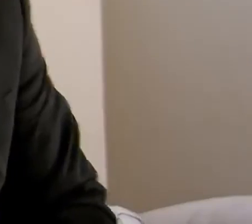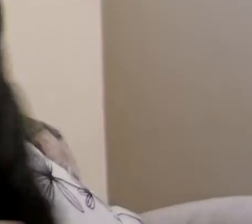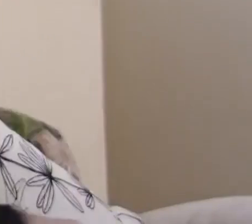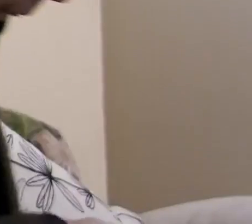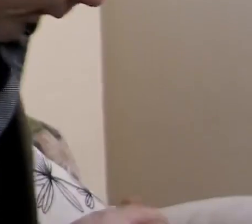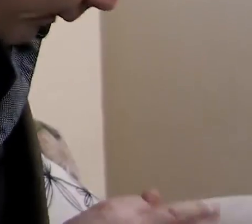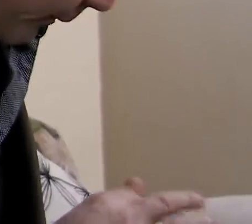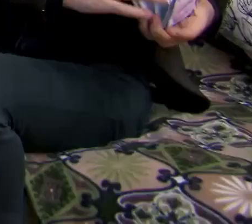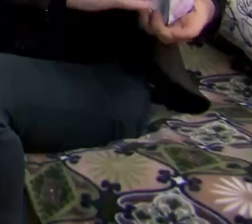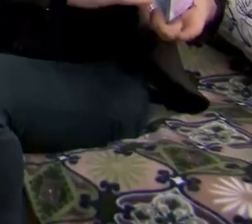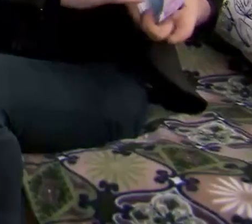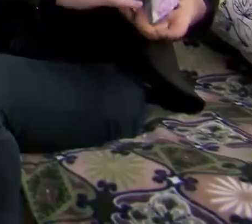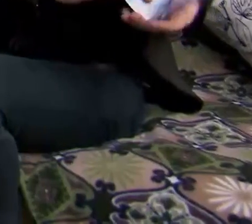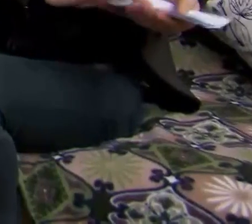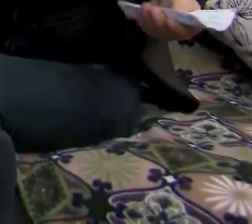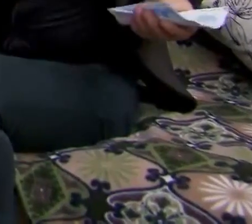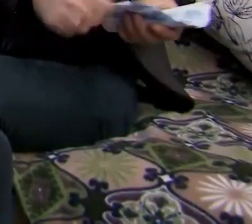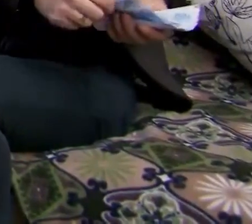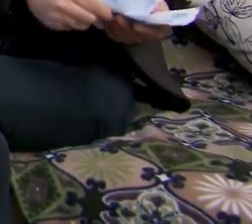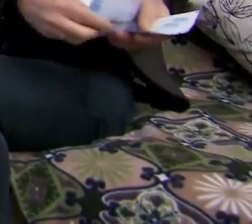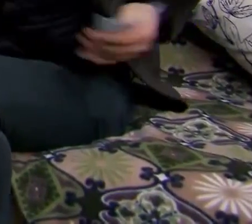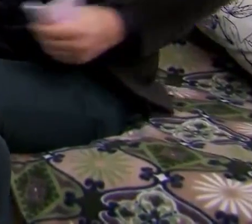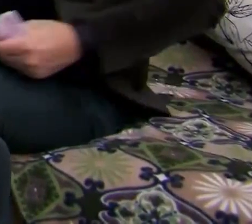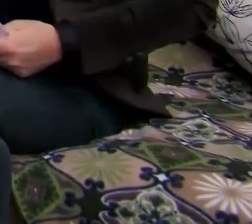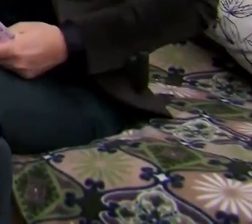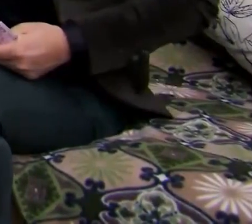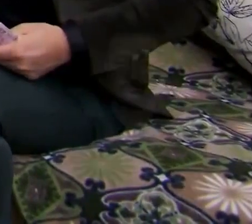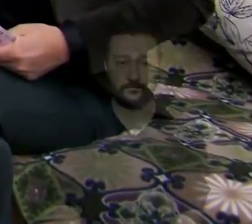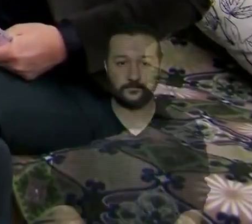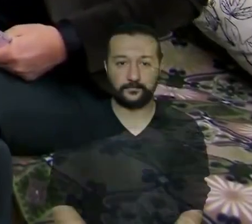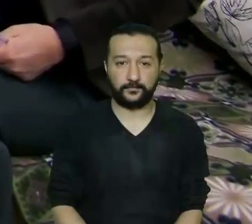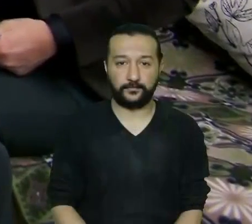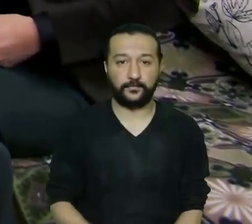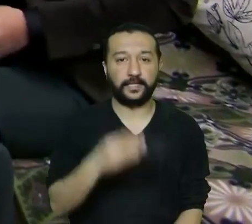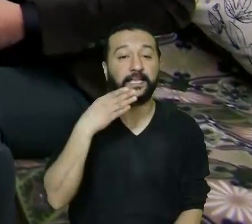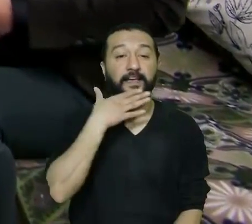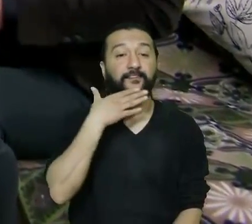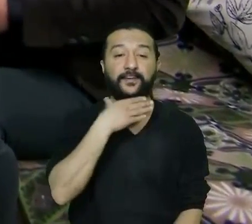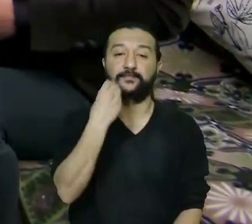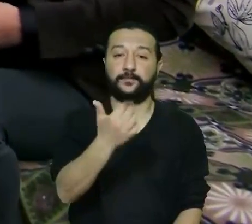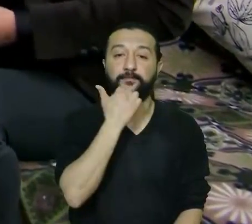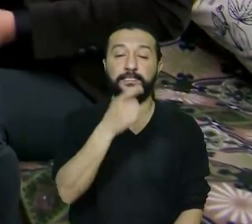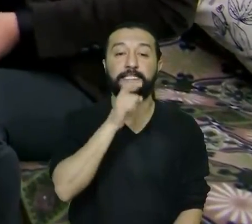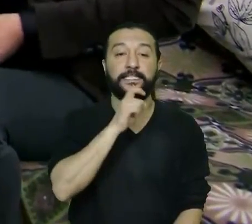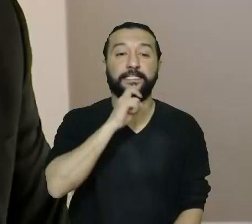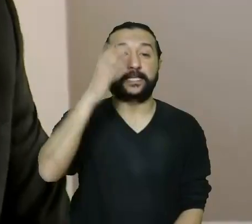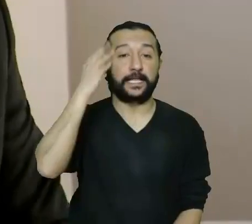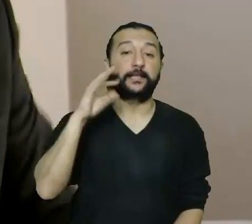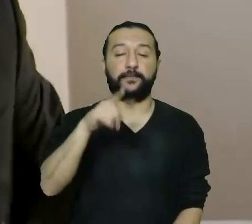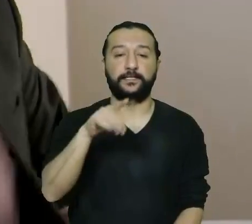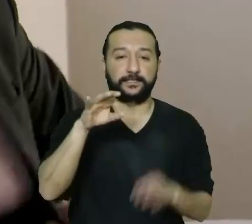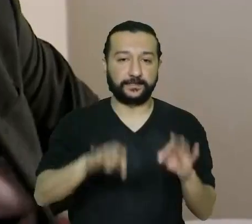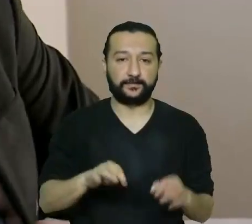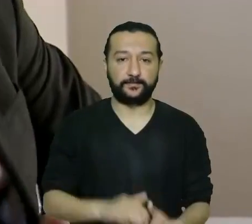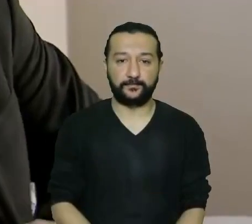Sarp cüzdanını saklayarak yana döndü. 100 TL çekti. Al. Avans olarak bu. Yanlış anlama yani.